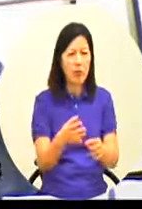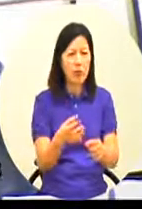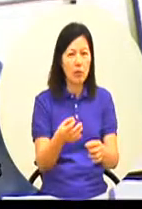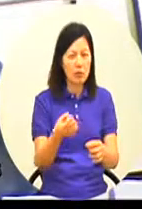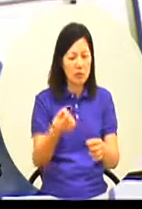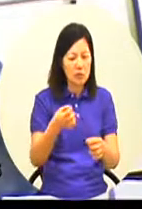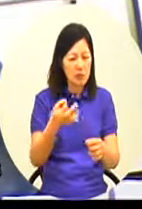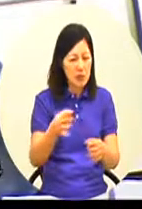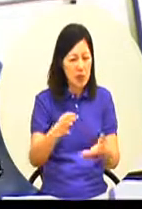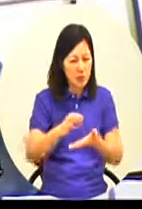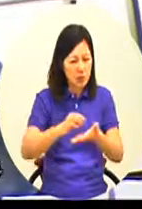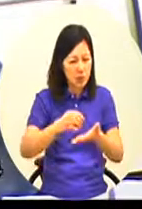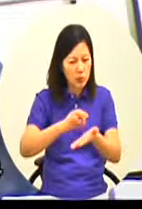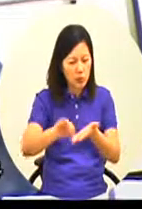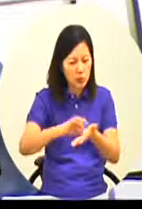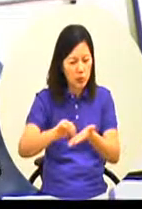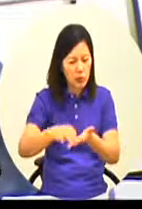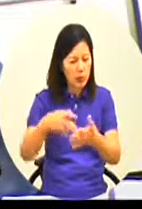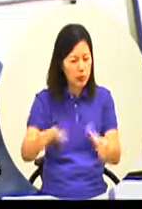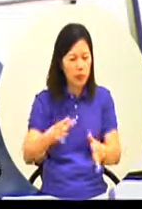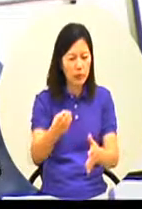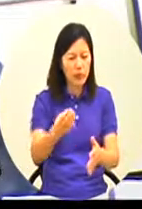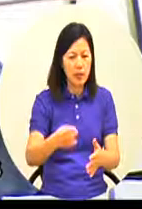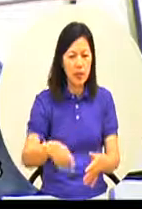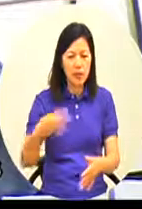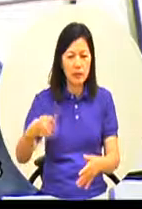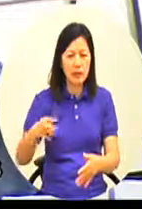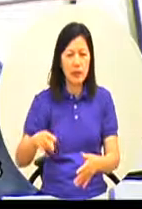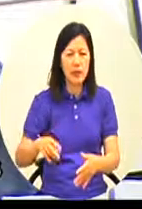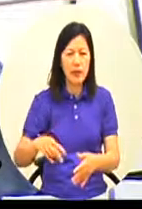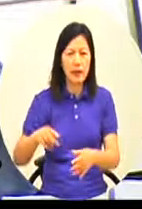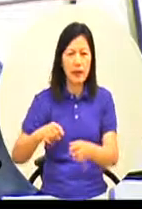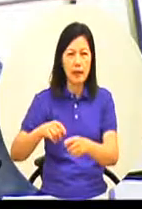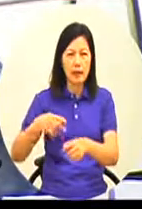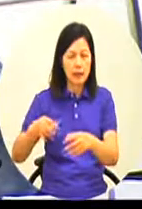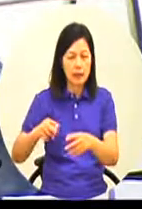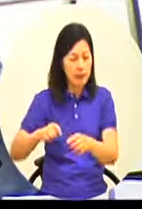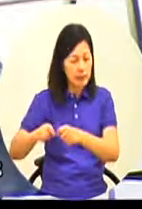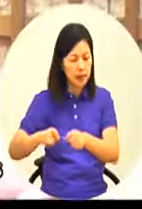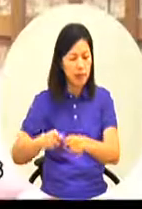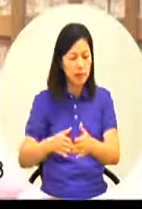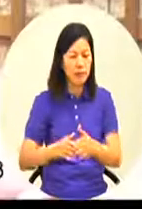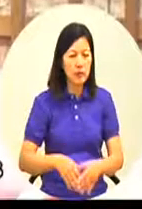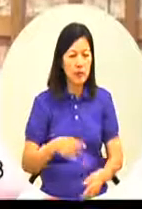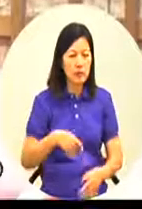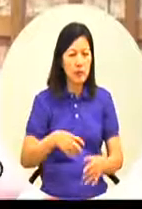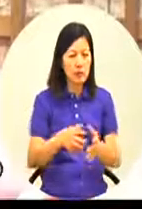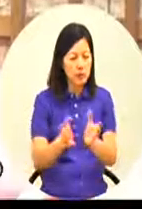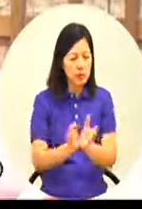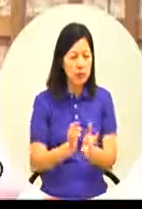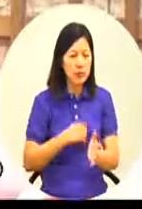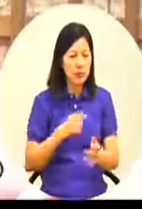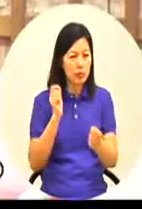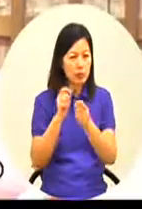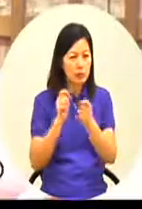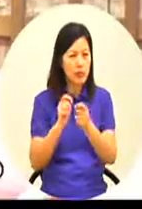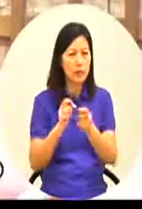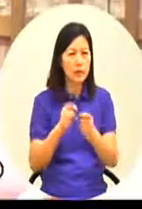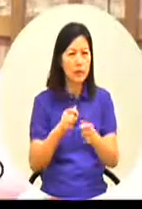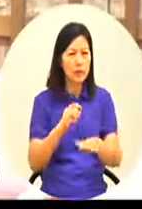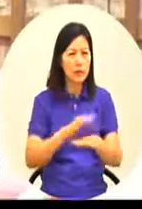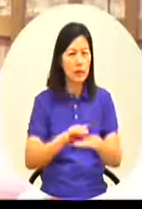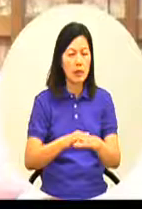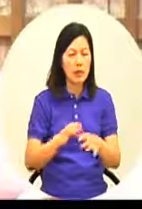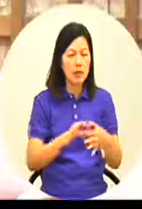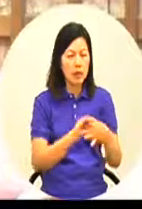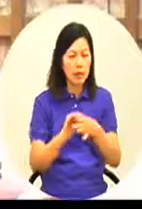公园又那么大，我觉得可以好好的去规划，你觉得呢？ 这个部分我们有最近会定一个有关